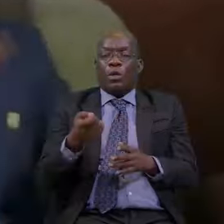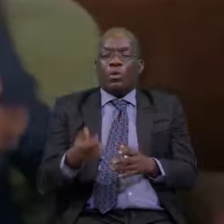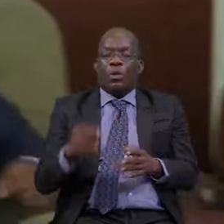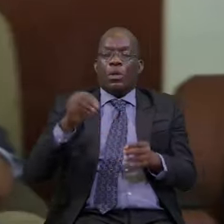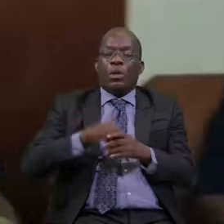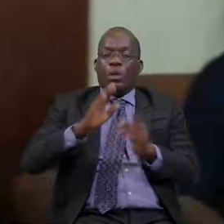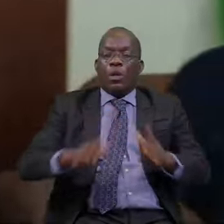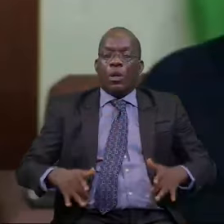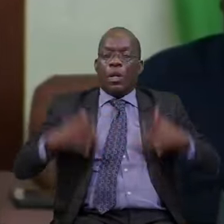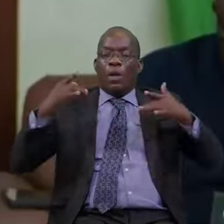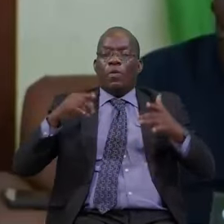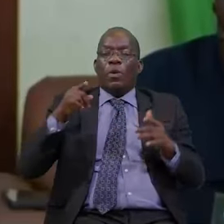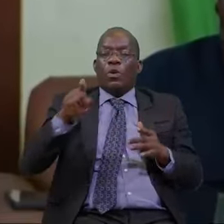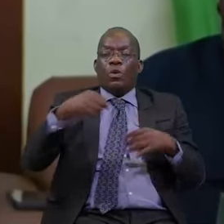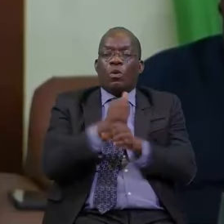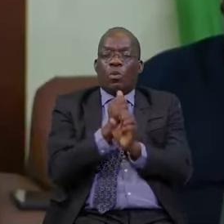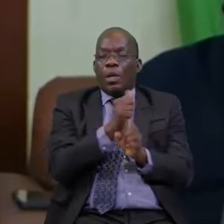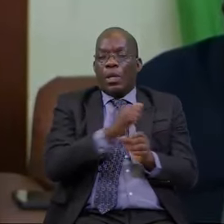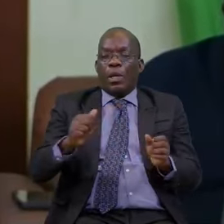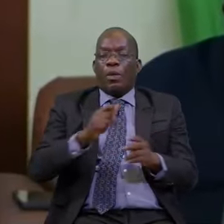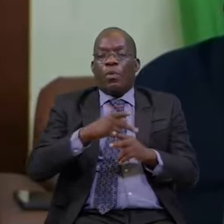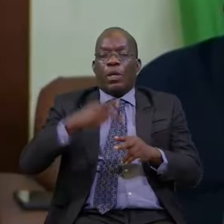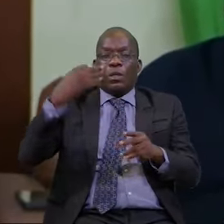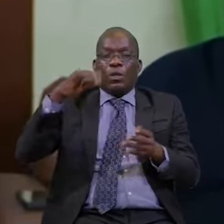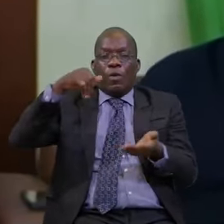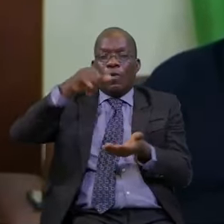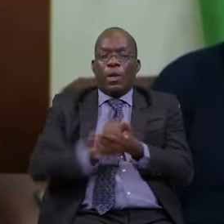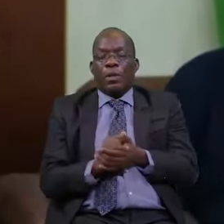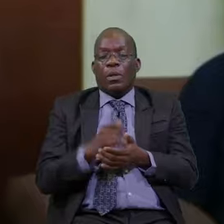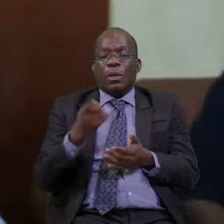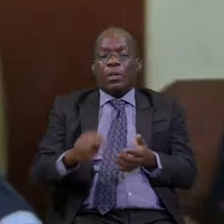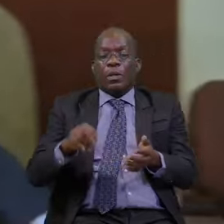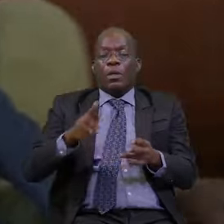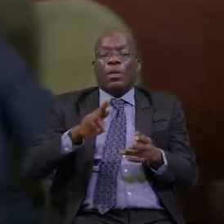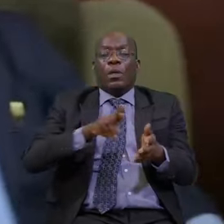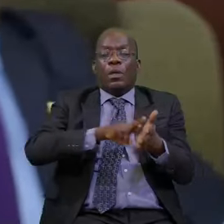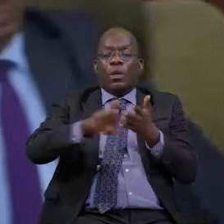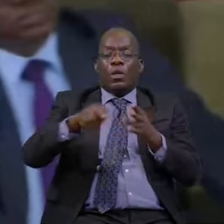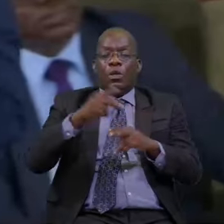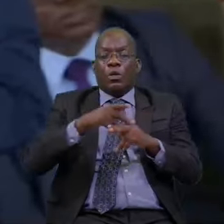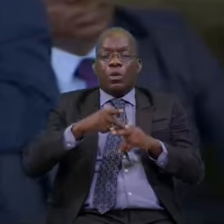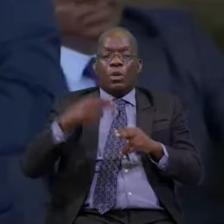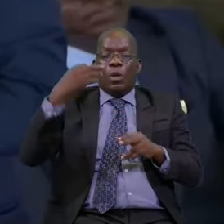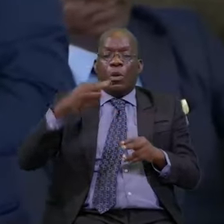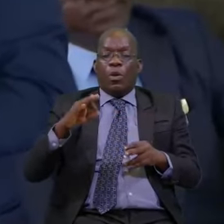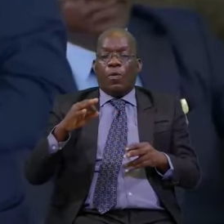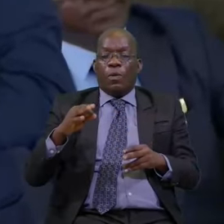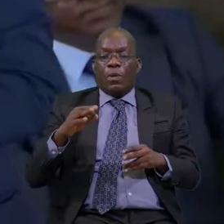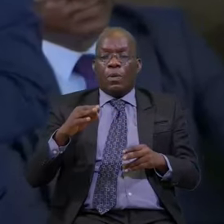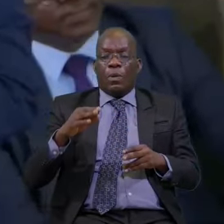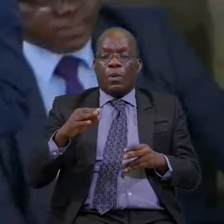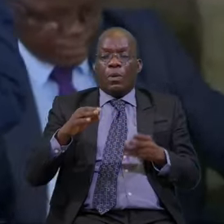petit. Et de votre vie, vous faites une pratique de cela, une pratique juste